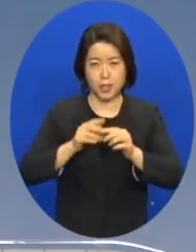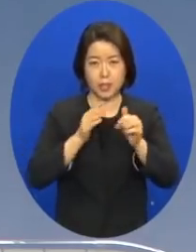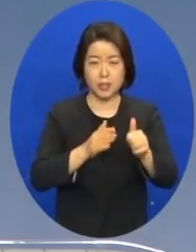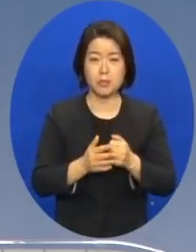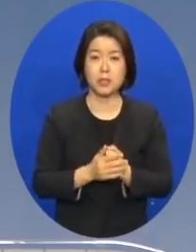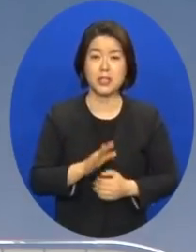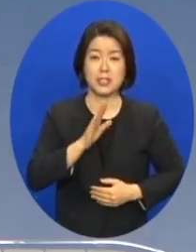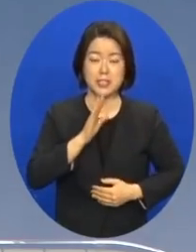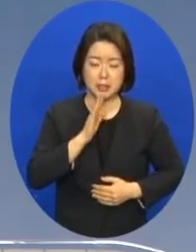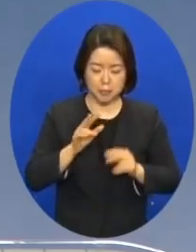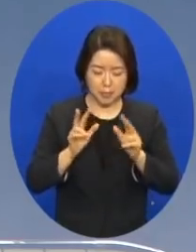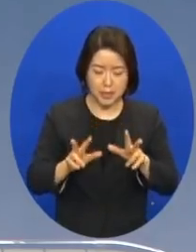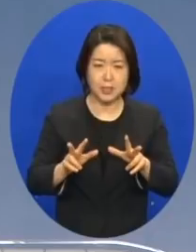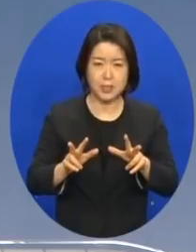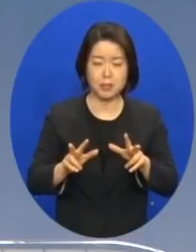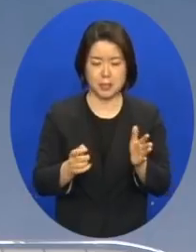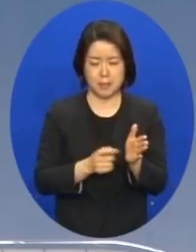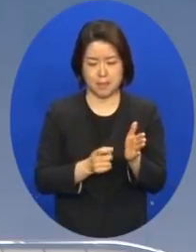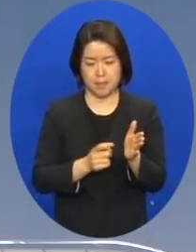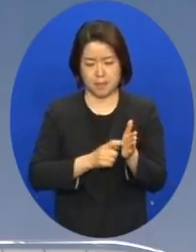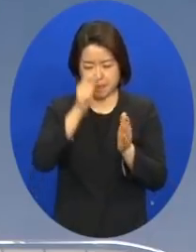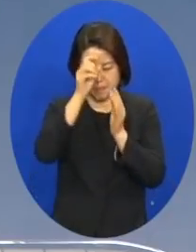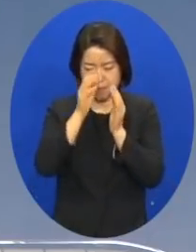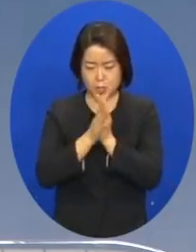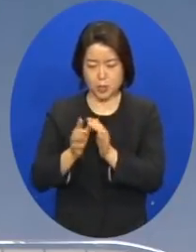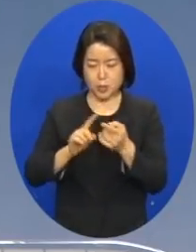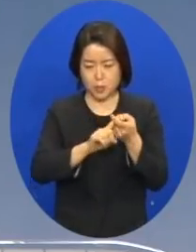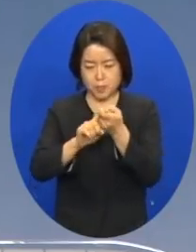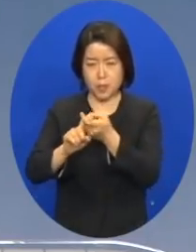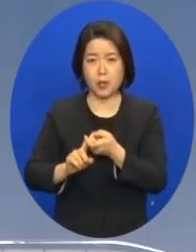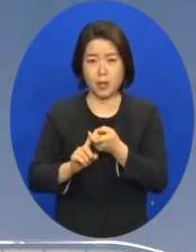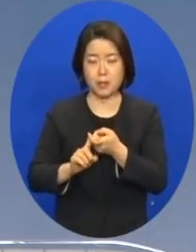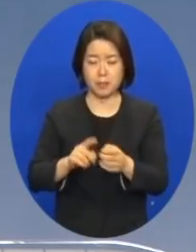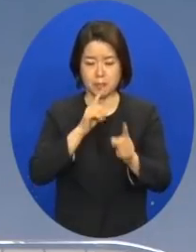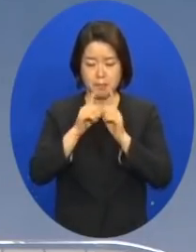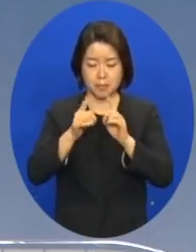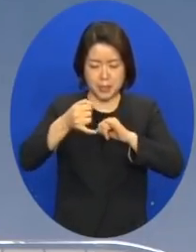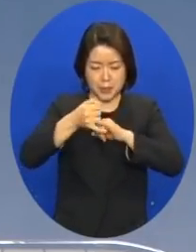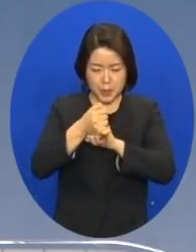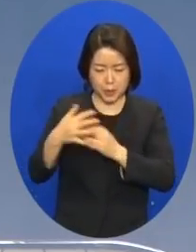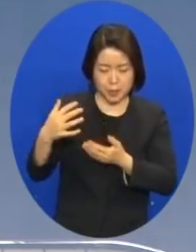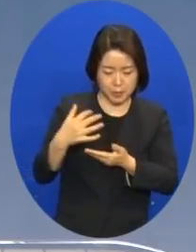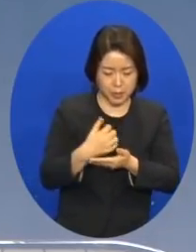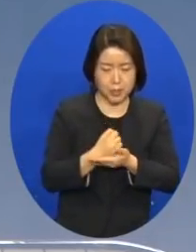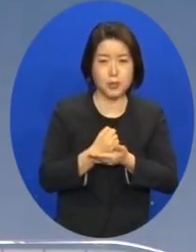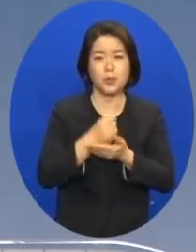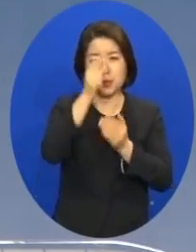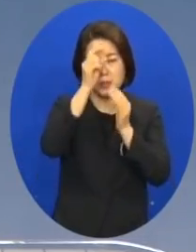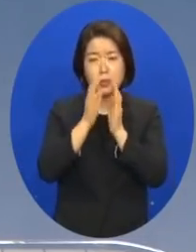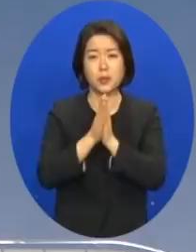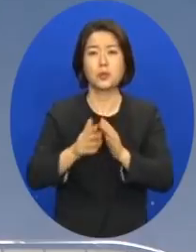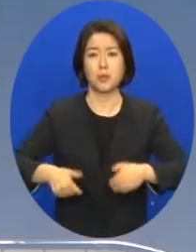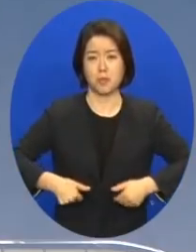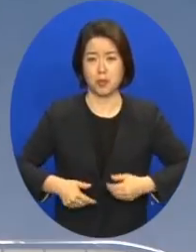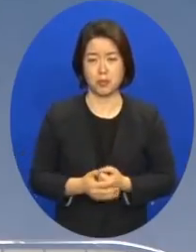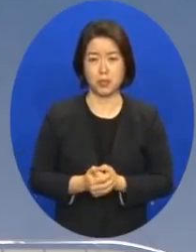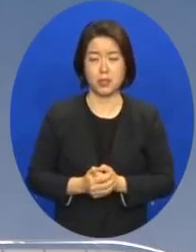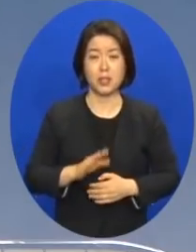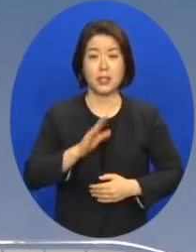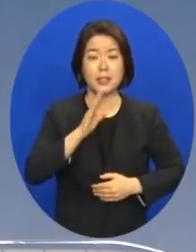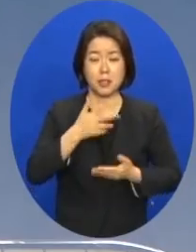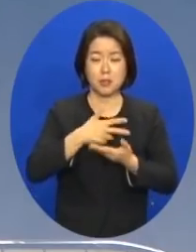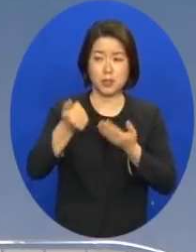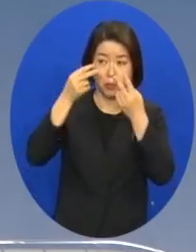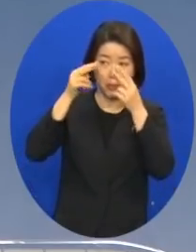지금은 비상한 기도의 연합, 약속의 말씀을 붙잡고 기도해야 될 때, 정말 주님을 바라보아야